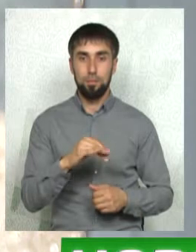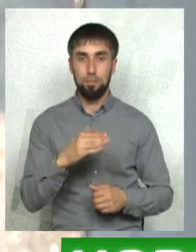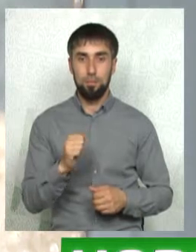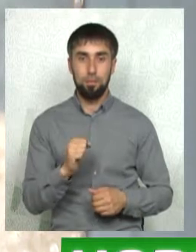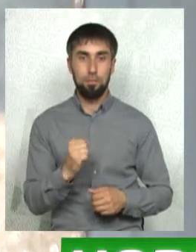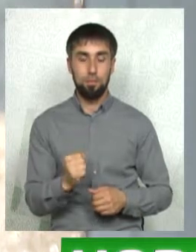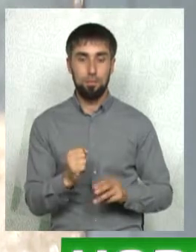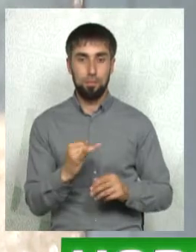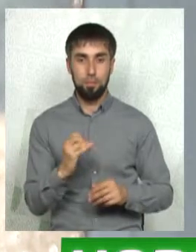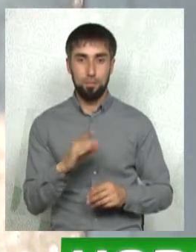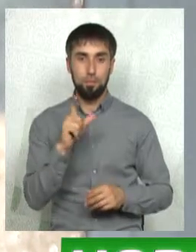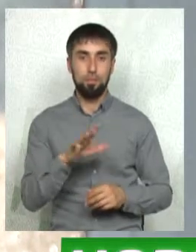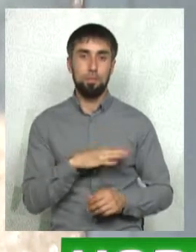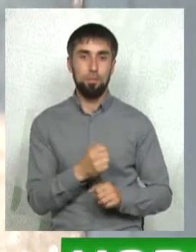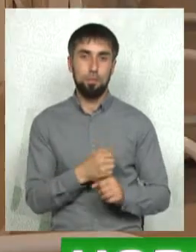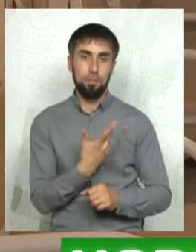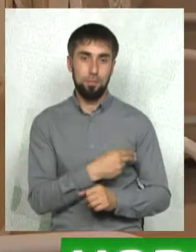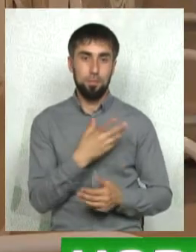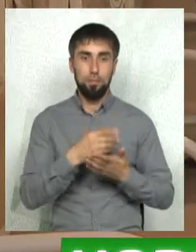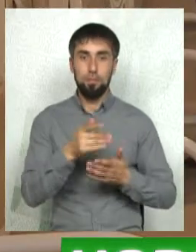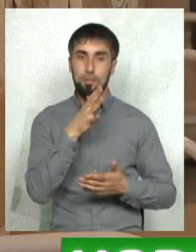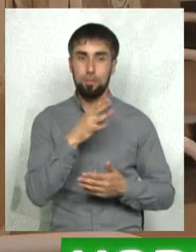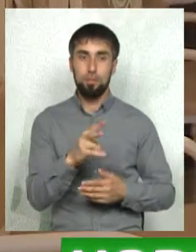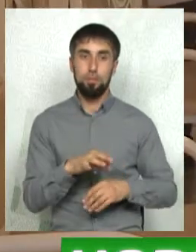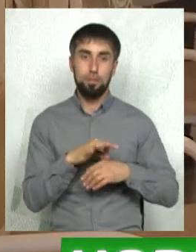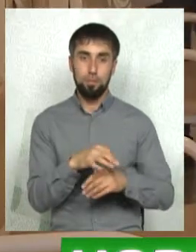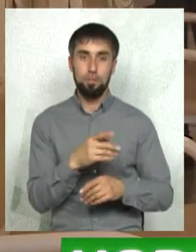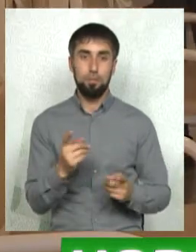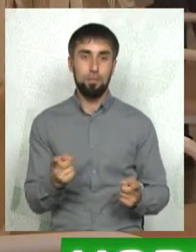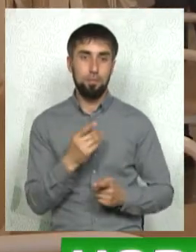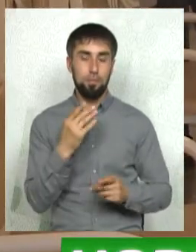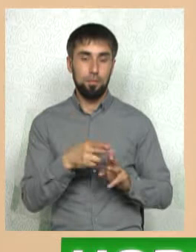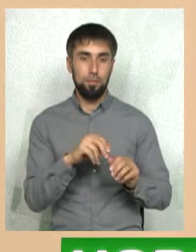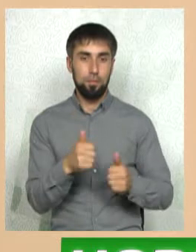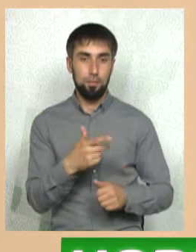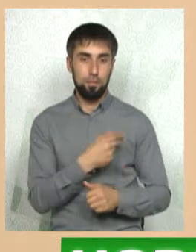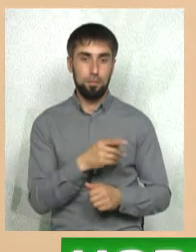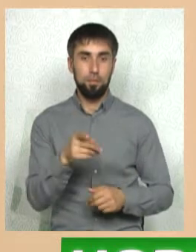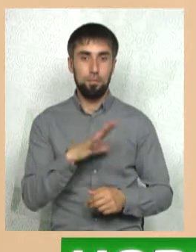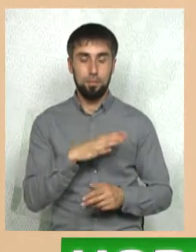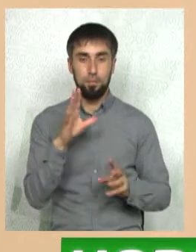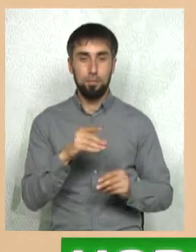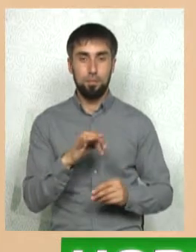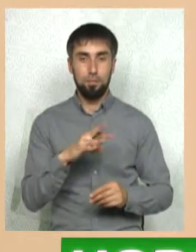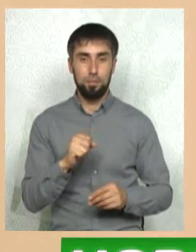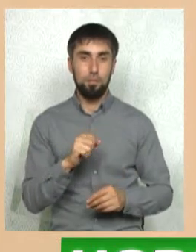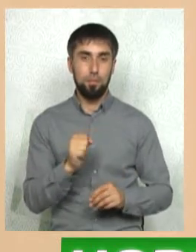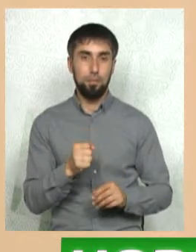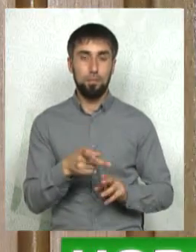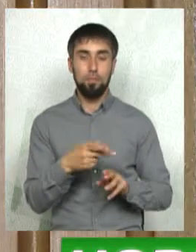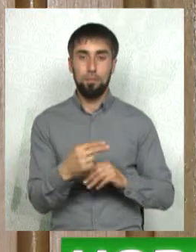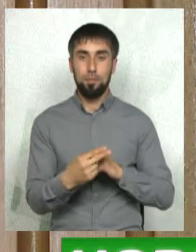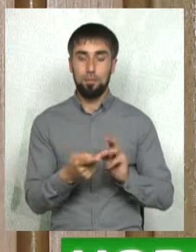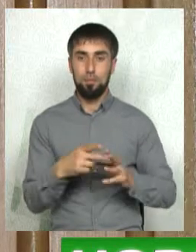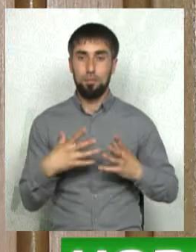числа тех, кто уже сделал прививку. В свое время он перенес болезнь в легкой форме. На это указывали все симптомы. Оправившись от